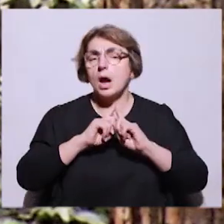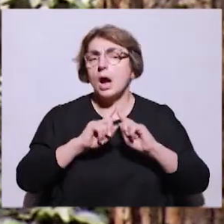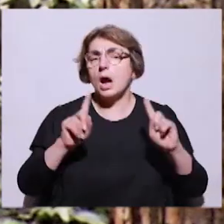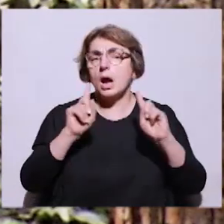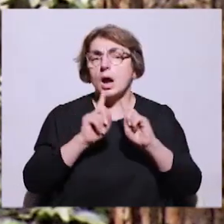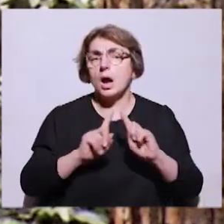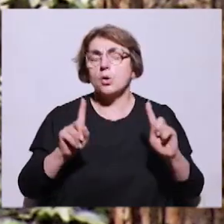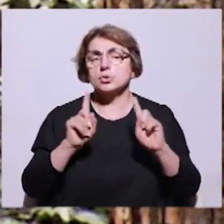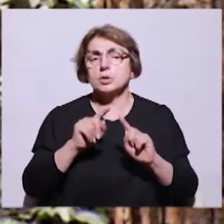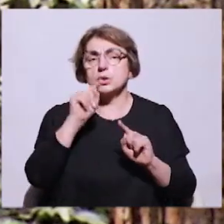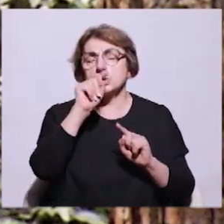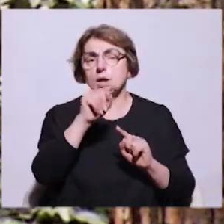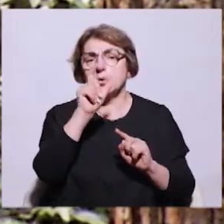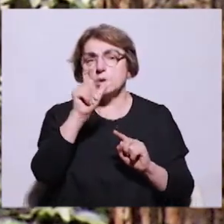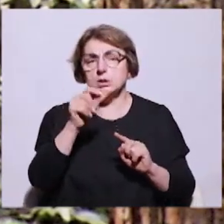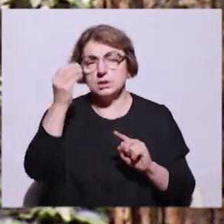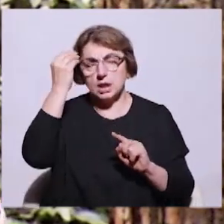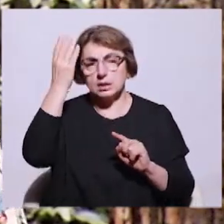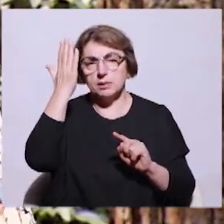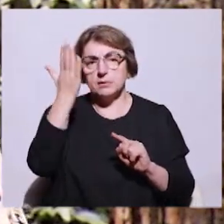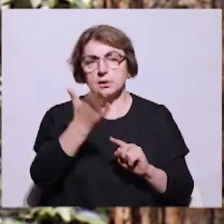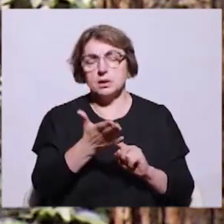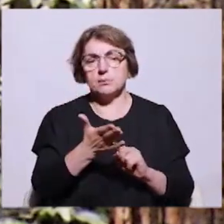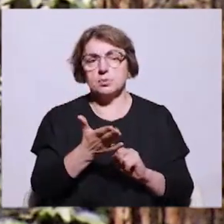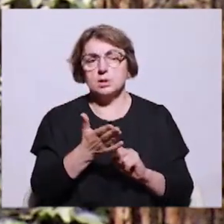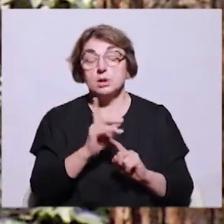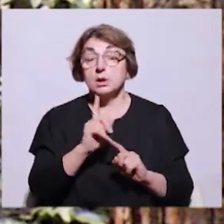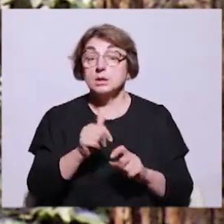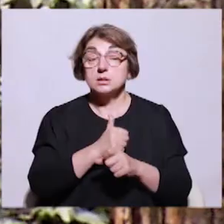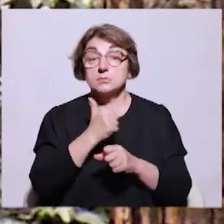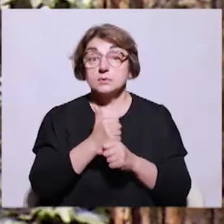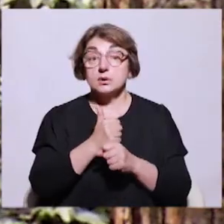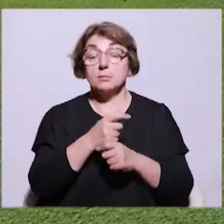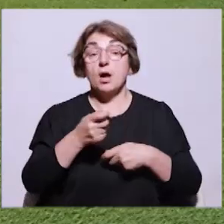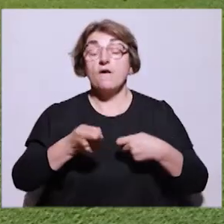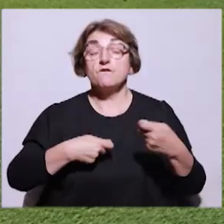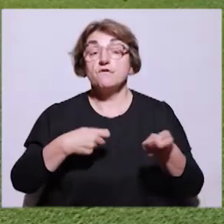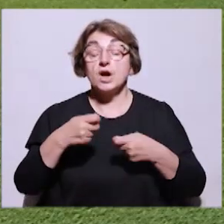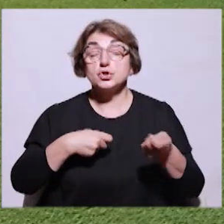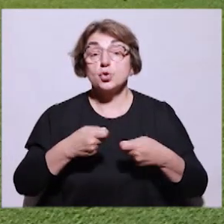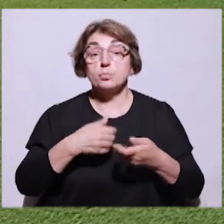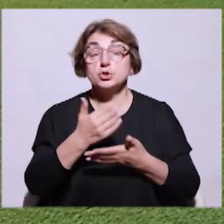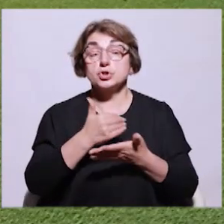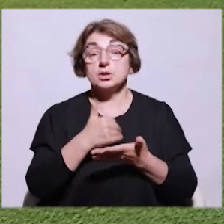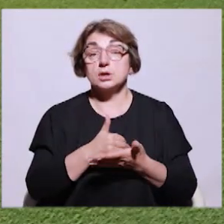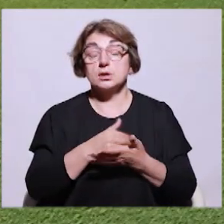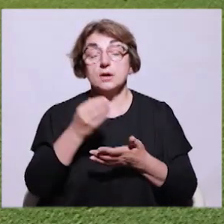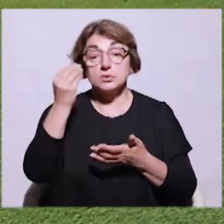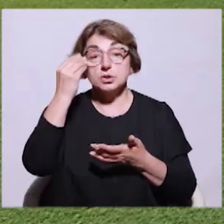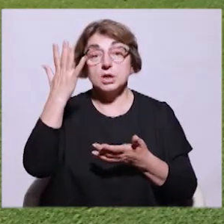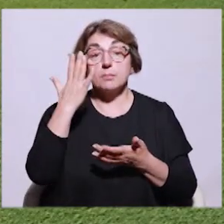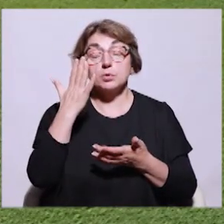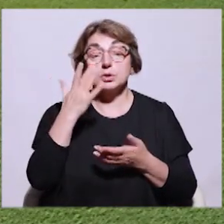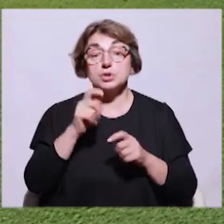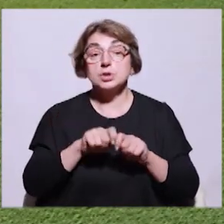აოცებდნენ იქაურებს, იაპონელებს. და რაც მთავარია, ამ ვაჭრობის შედეგად